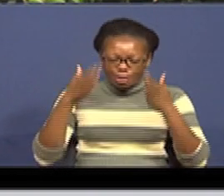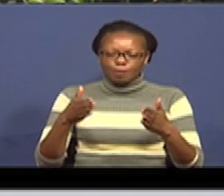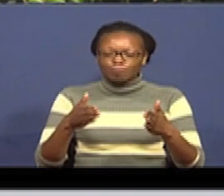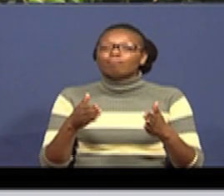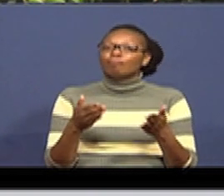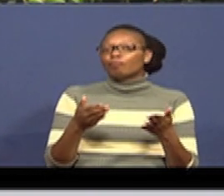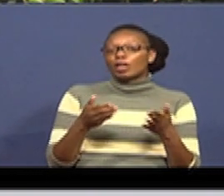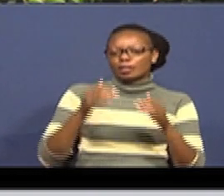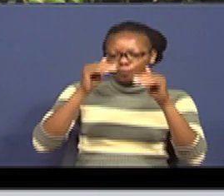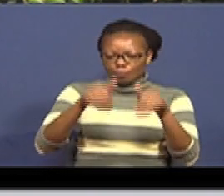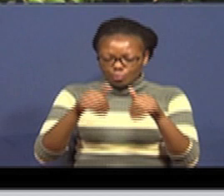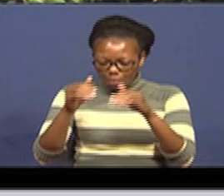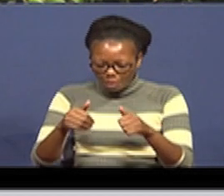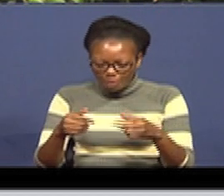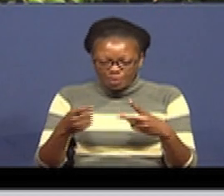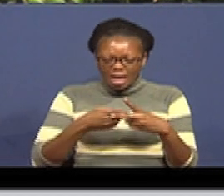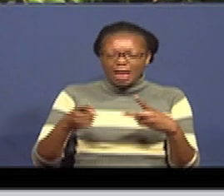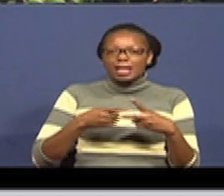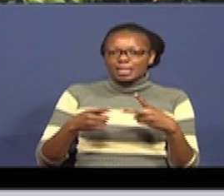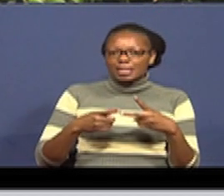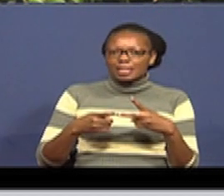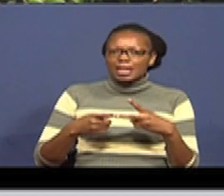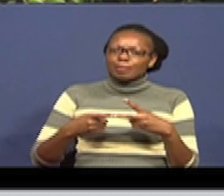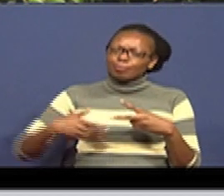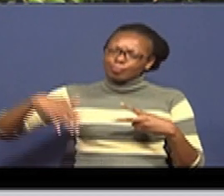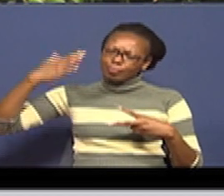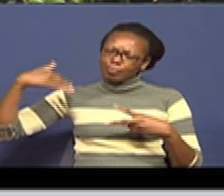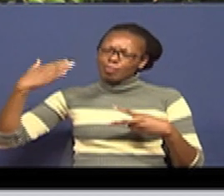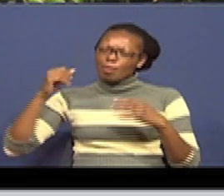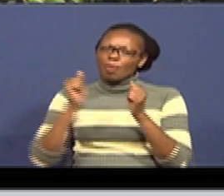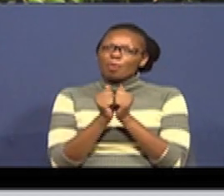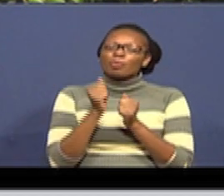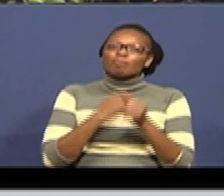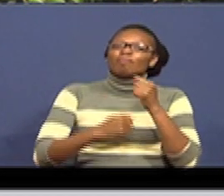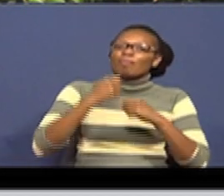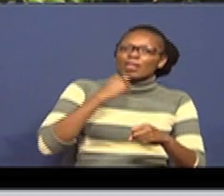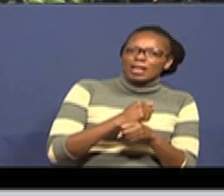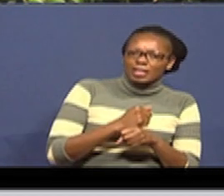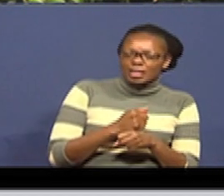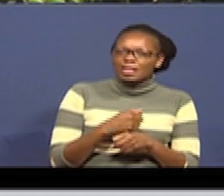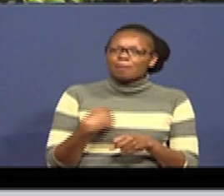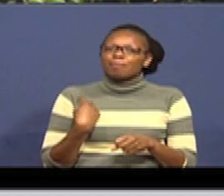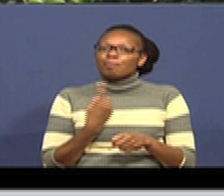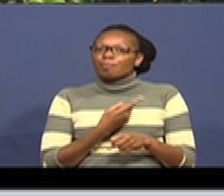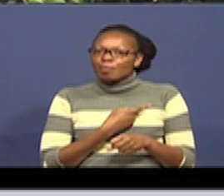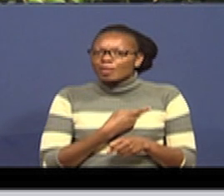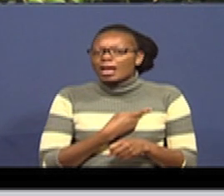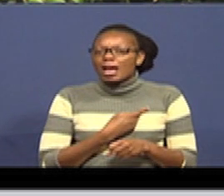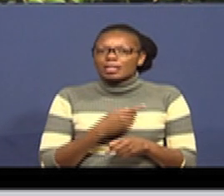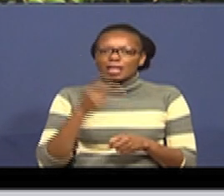agriculture. So that COPIA Kenya Center launched 10 years ago. And we have